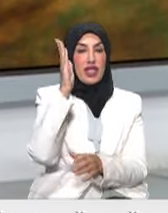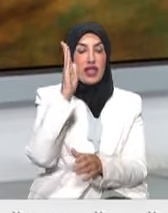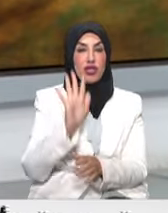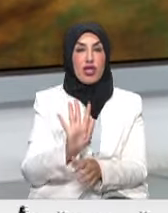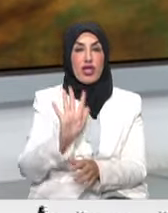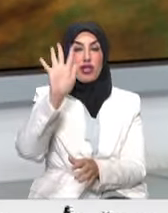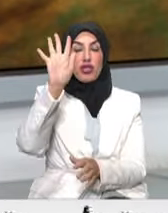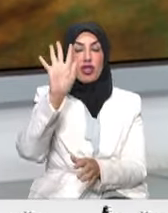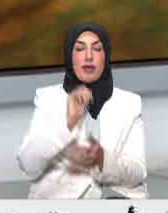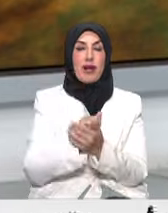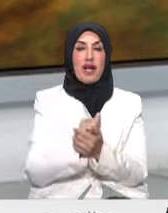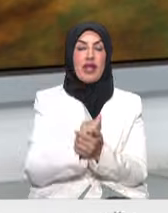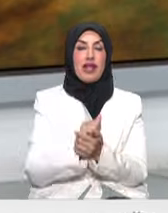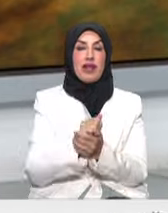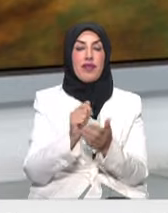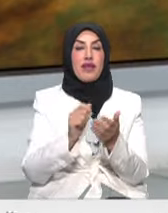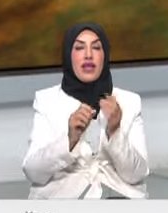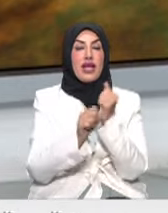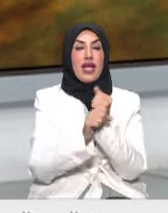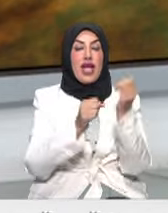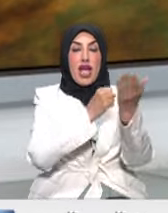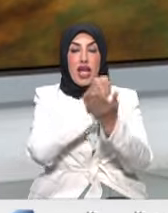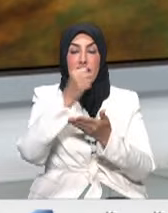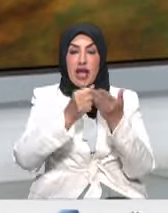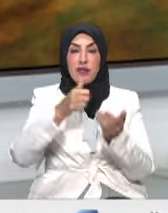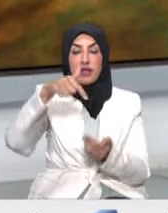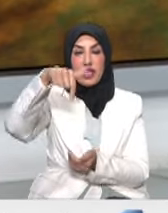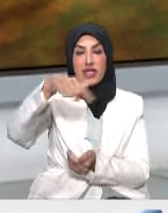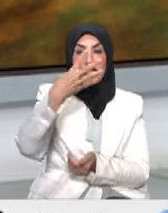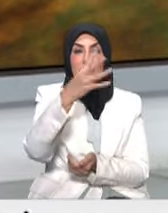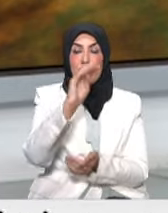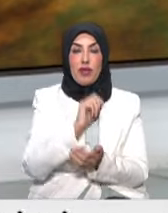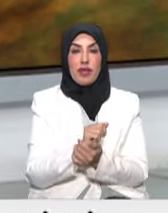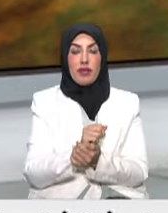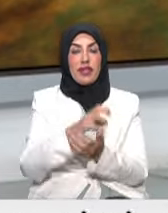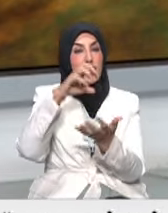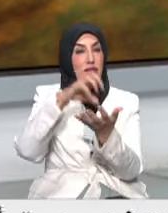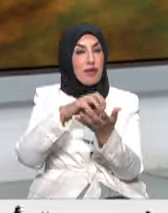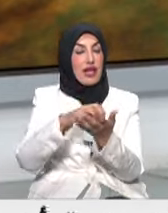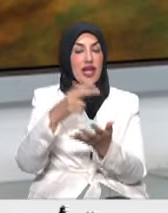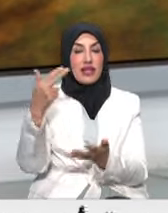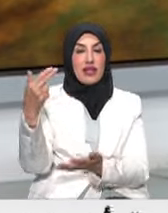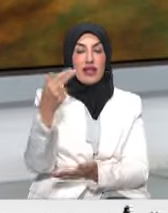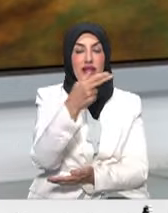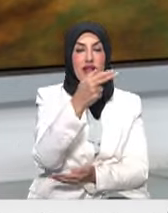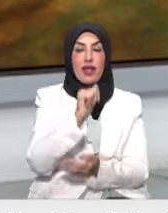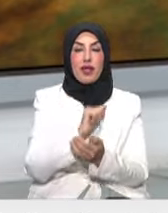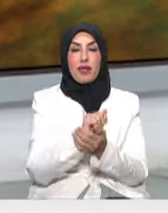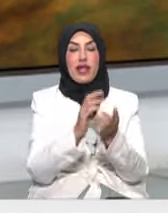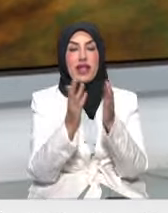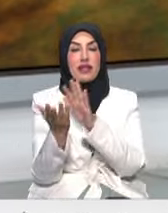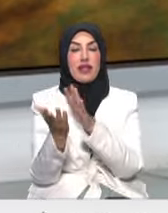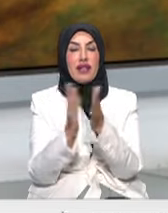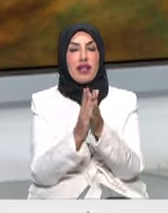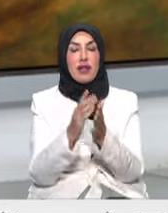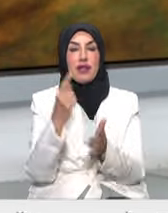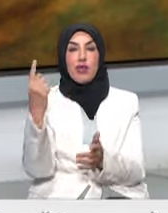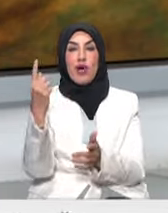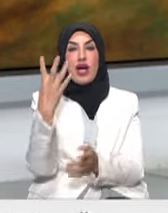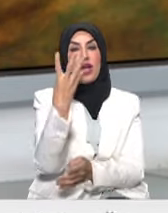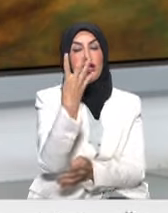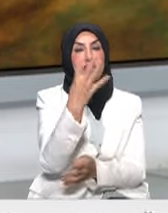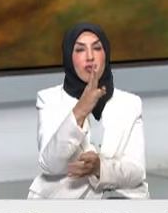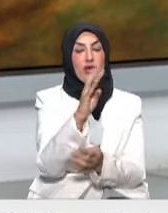في مزار العبدلي 46 درجة مئوية. أما بالنسبة للمناطق الغربية في منطقتي شقاية وسالمي 41